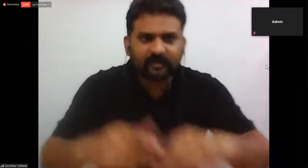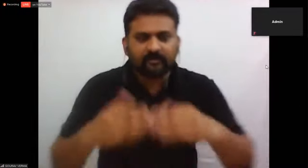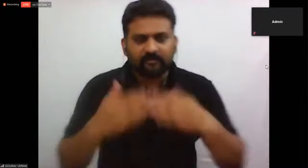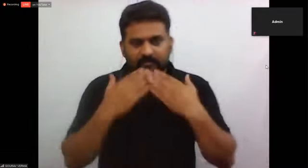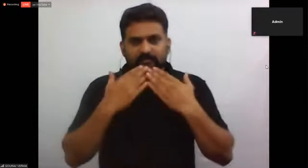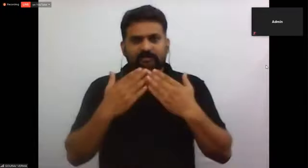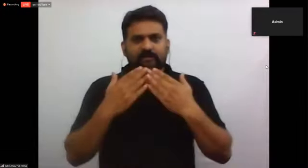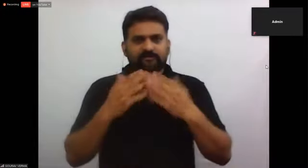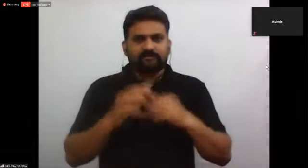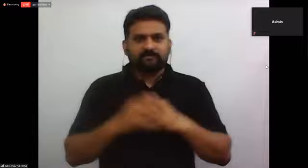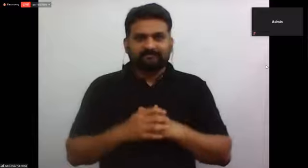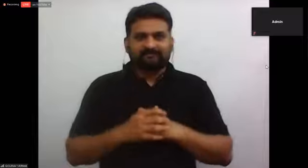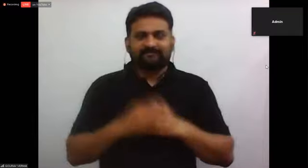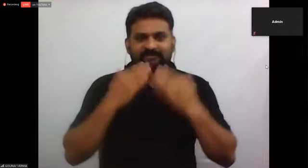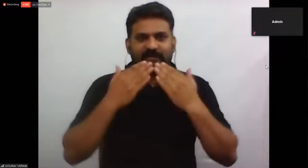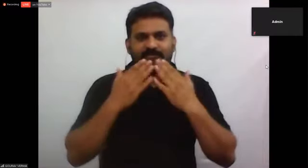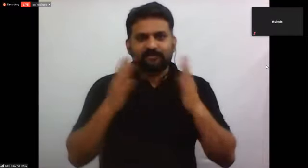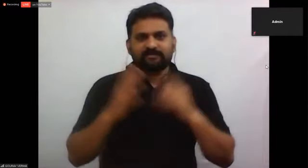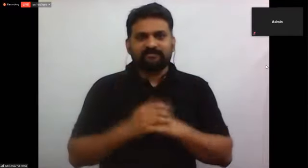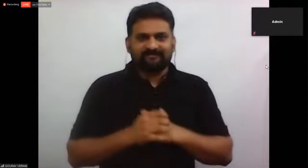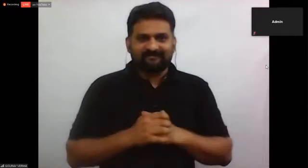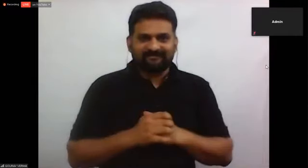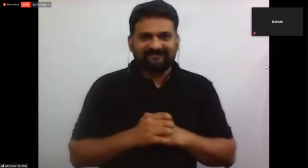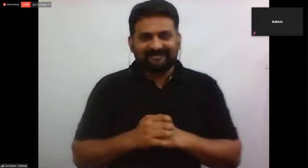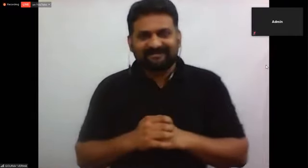you for your support. Thank you so